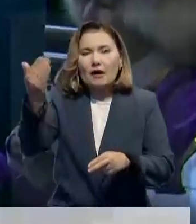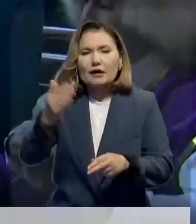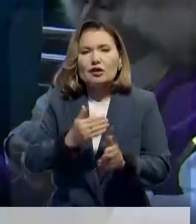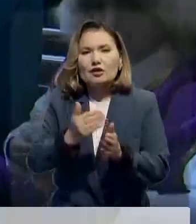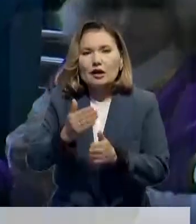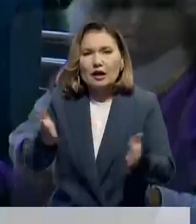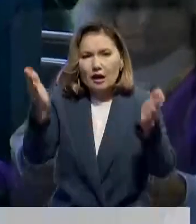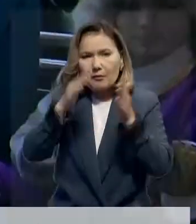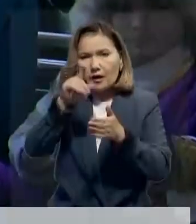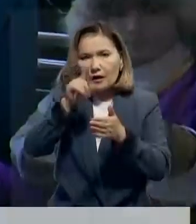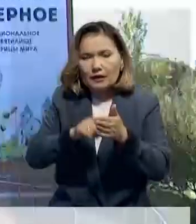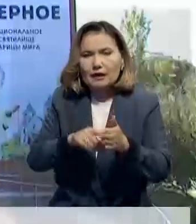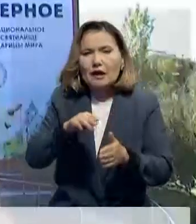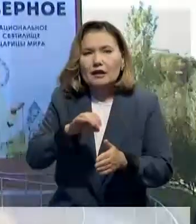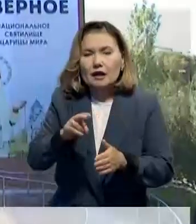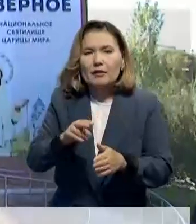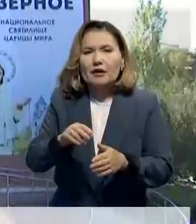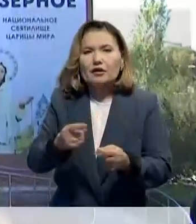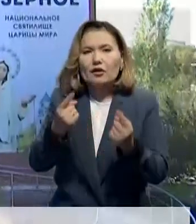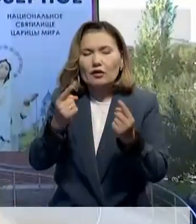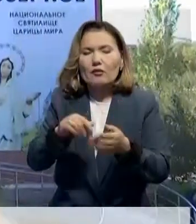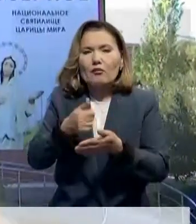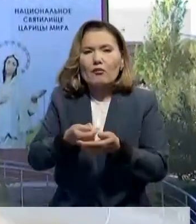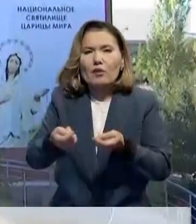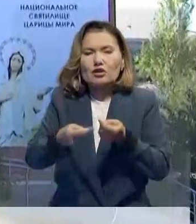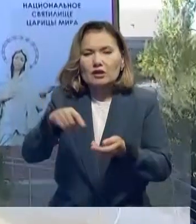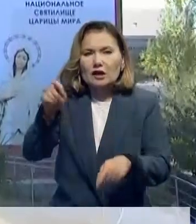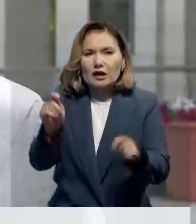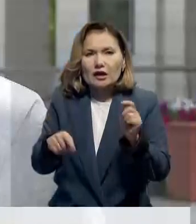имам Ахмет Ат-Тайип сынды дін басылары келген болатын.